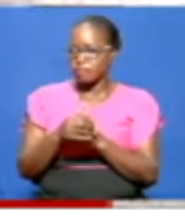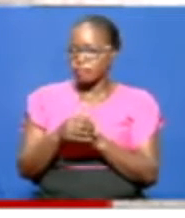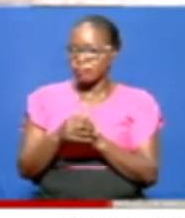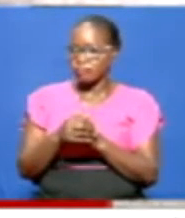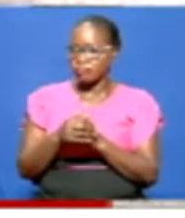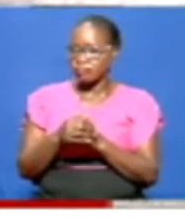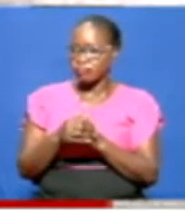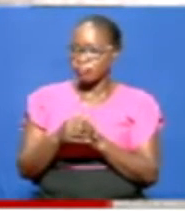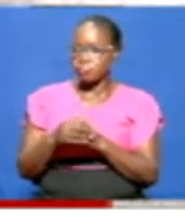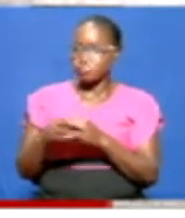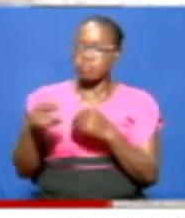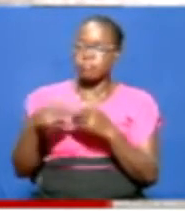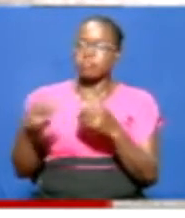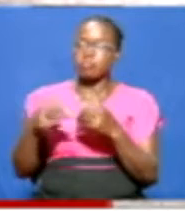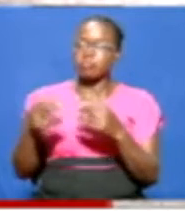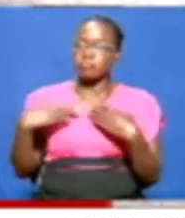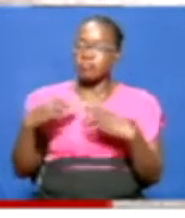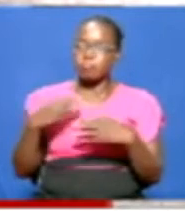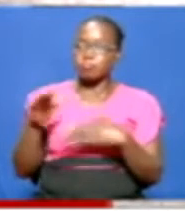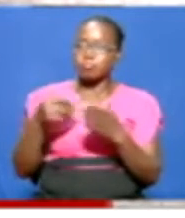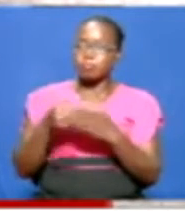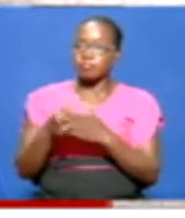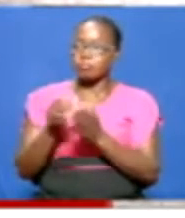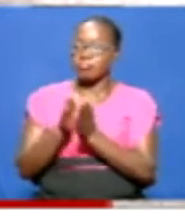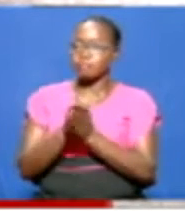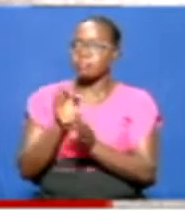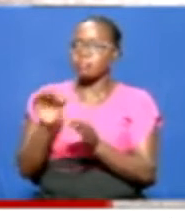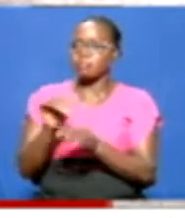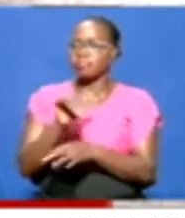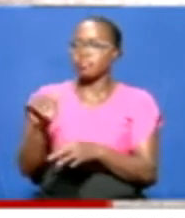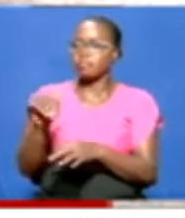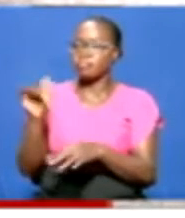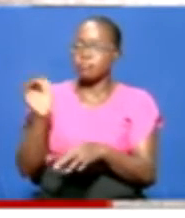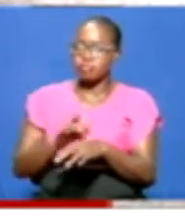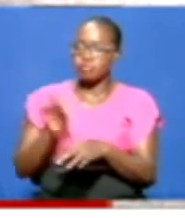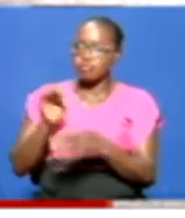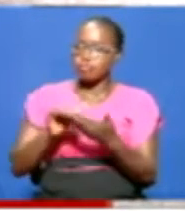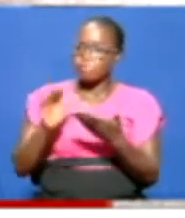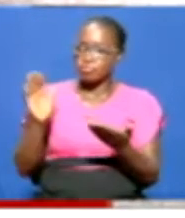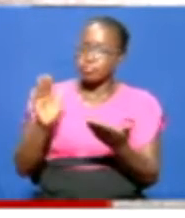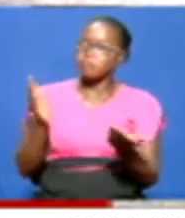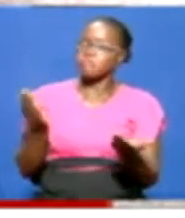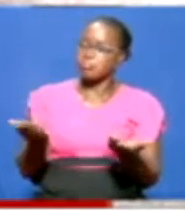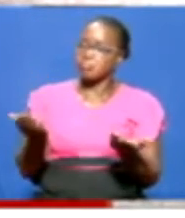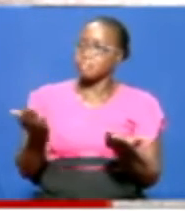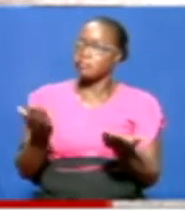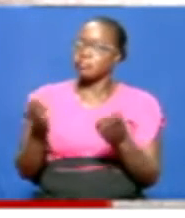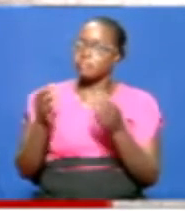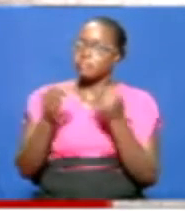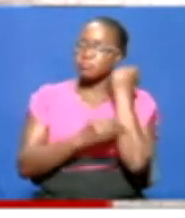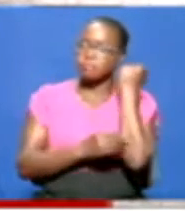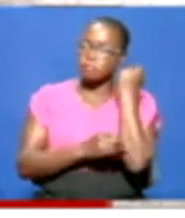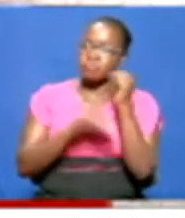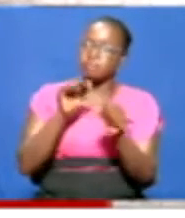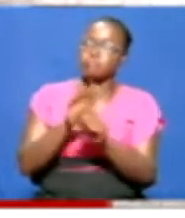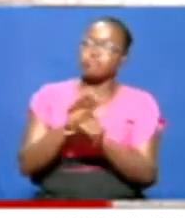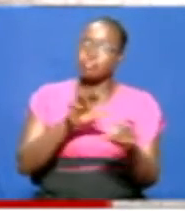kitaguza karibu kila mtu, na kwa wale ambao wanaguzwa wanyonge ndio wataumia zaidi, kwa sababu hao ndio hawana nafasi ya